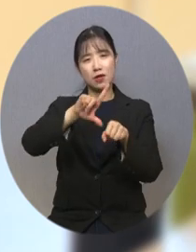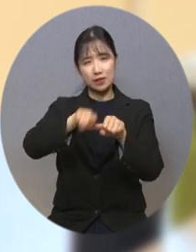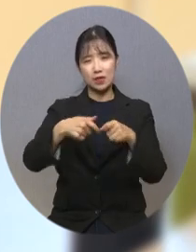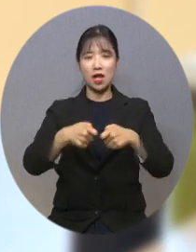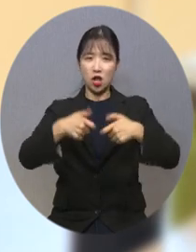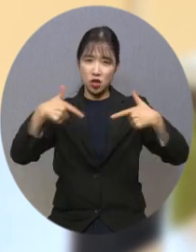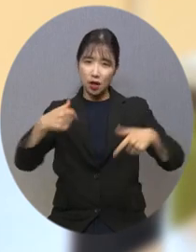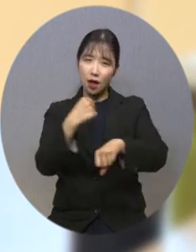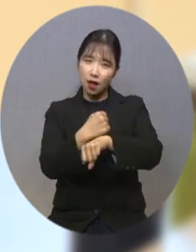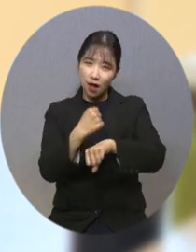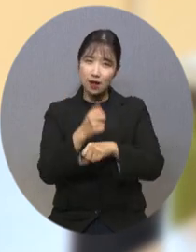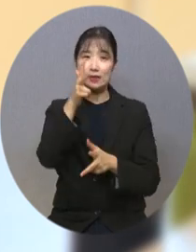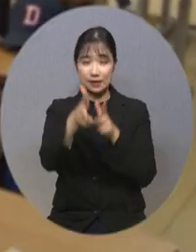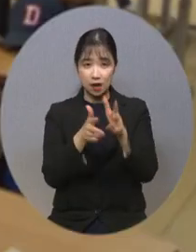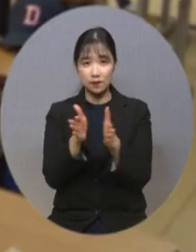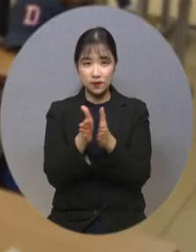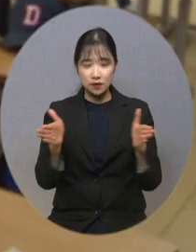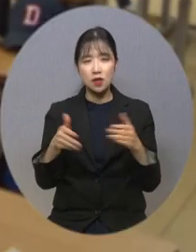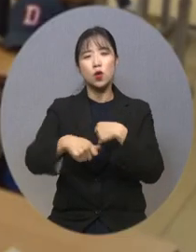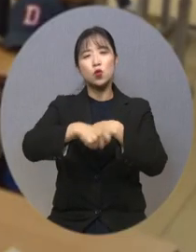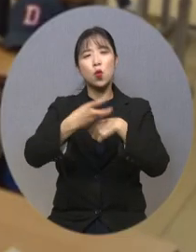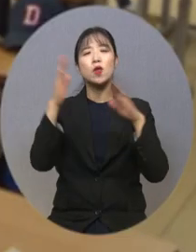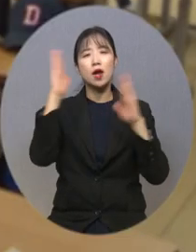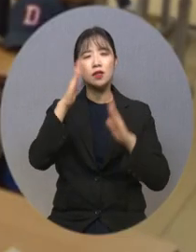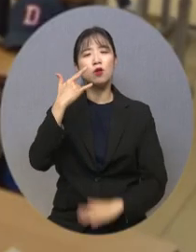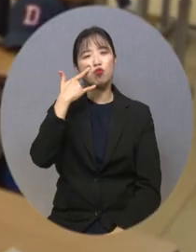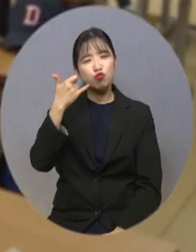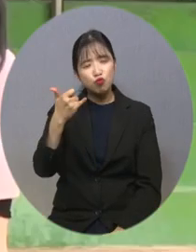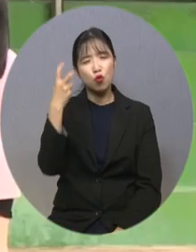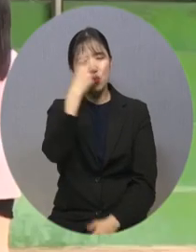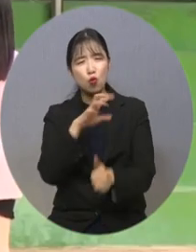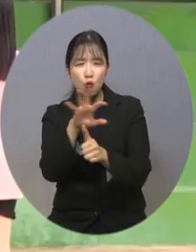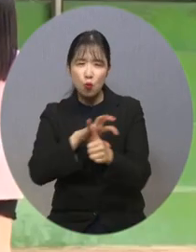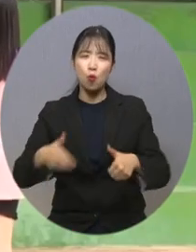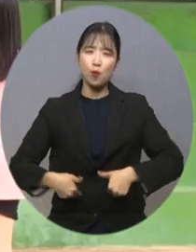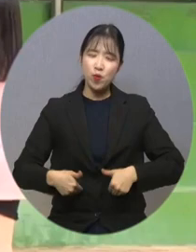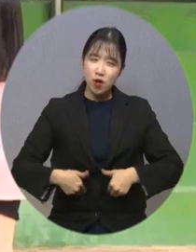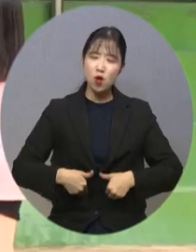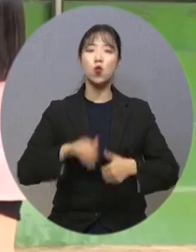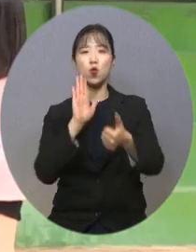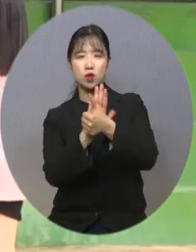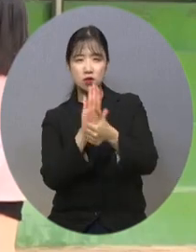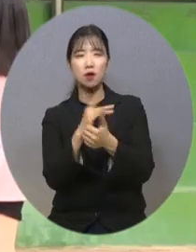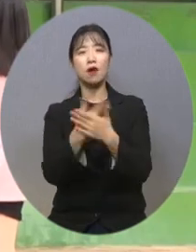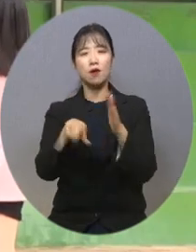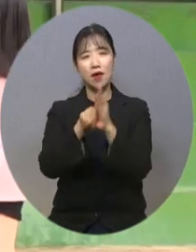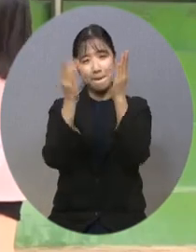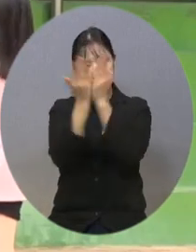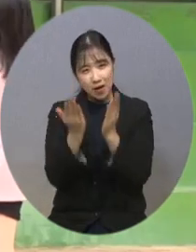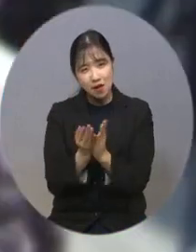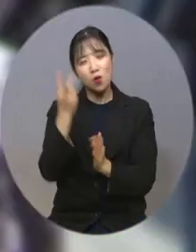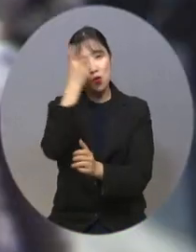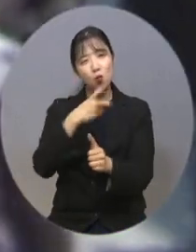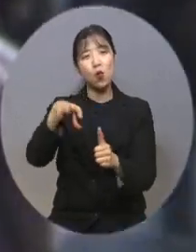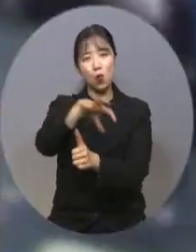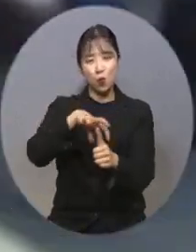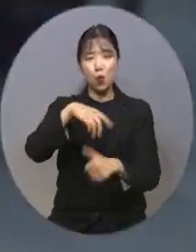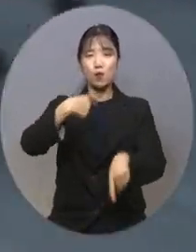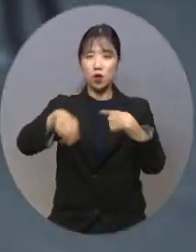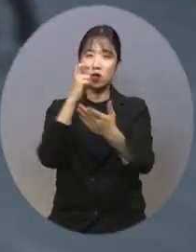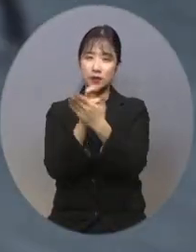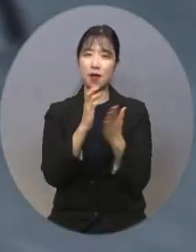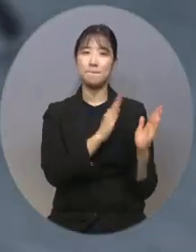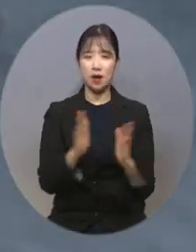연장 시범 사업을 시작으로 초등학생 부모의 다양한 돌봄 수요에 대응할 수 있는 맞춤형 돌봄 정책 마련을